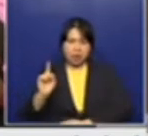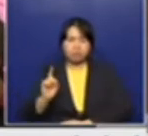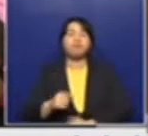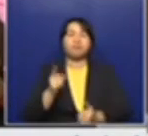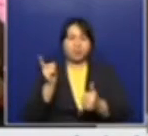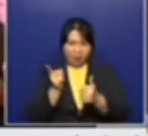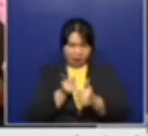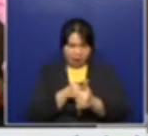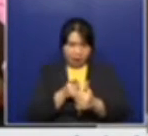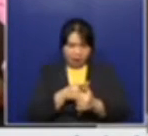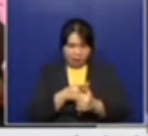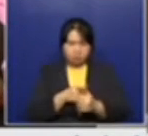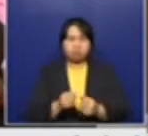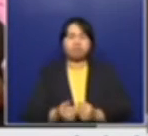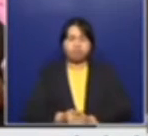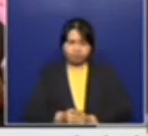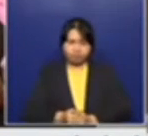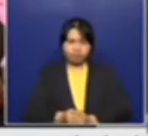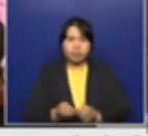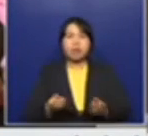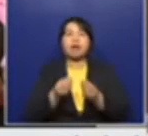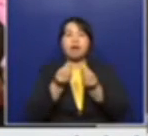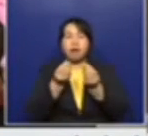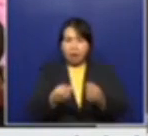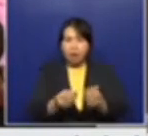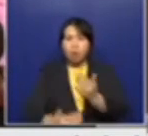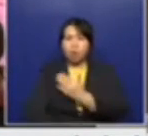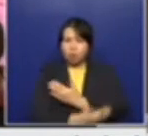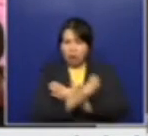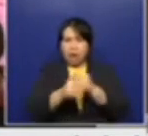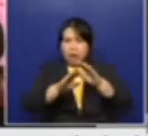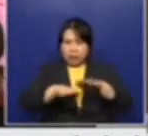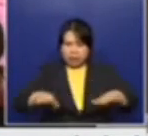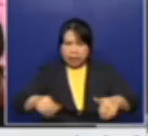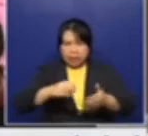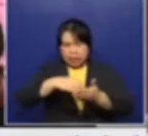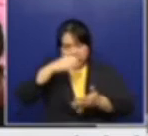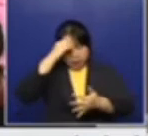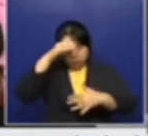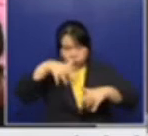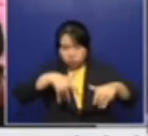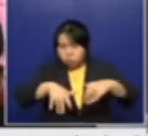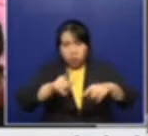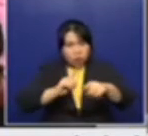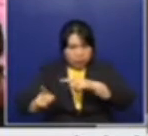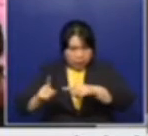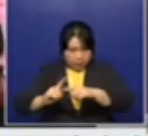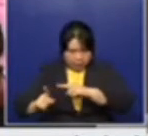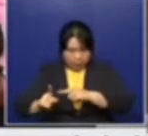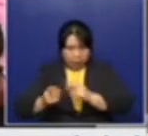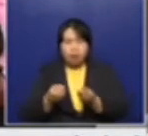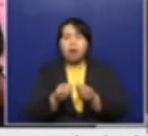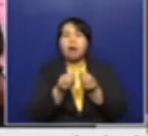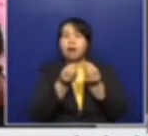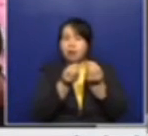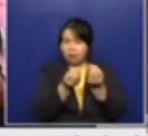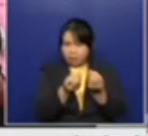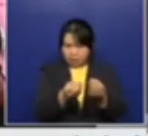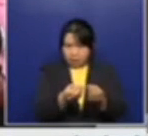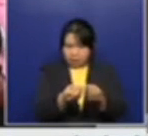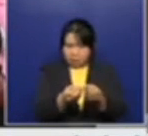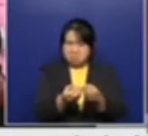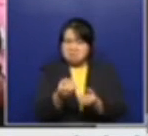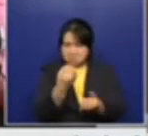าลจะต้องเปิดเวทีให้นิสิตนักศึกษาประชาชนได้มีเวทีได้แสดงความคิดเห็น